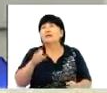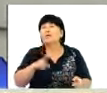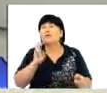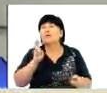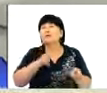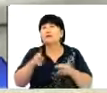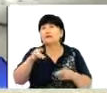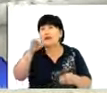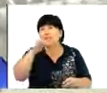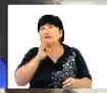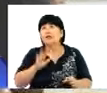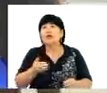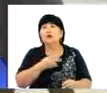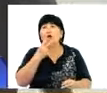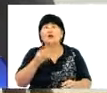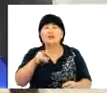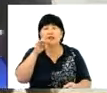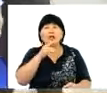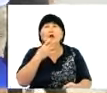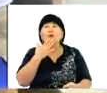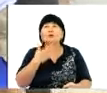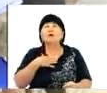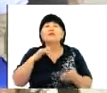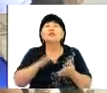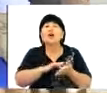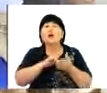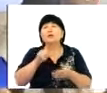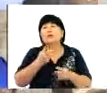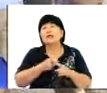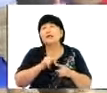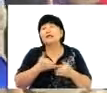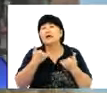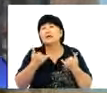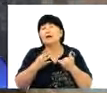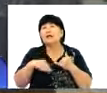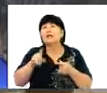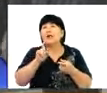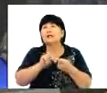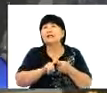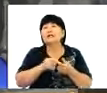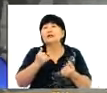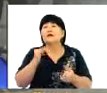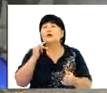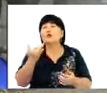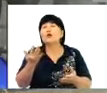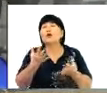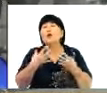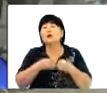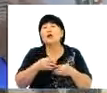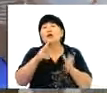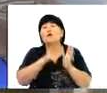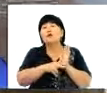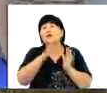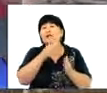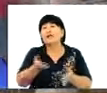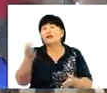в Казахстан не только желание увидеть друзей и любопытство путешественника. С этой благословенной землей тесно связана история ее семьи.